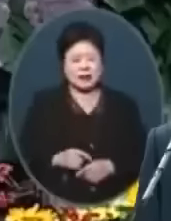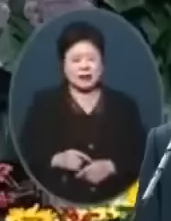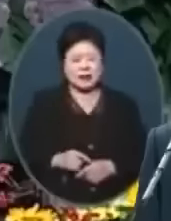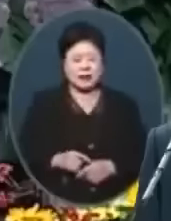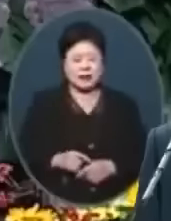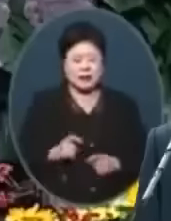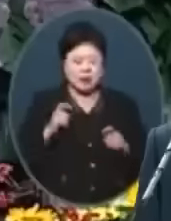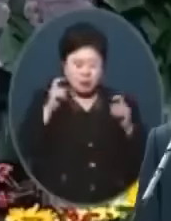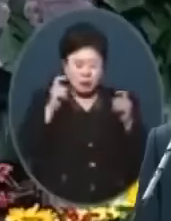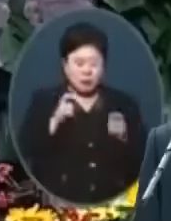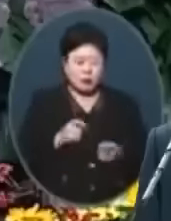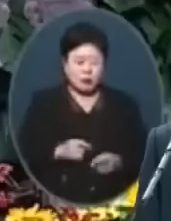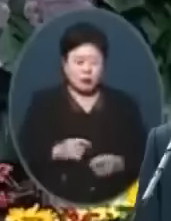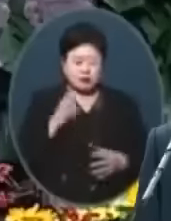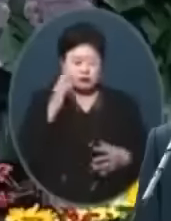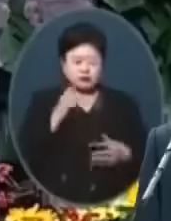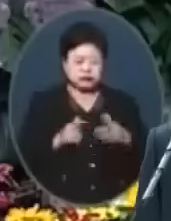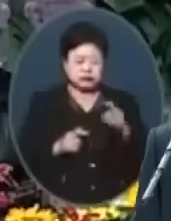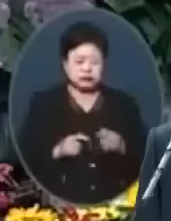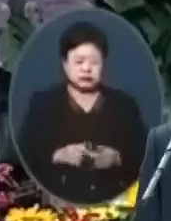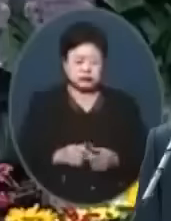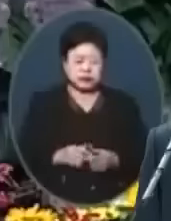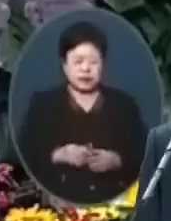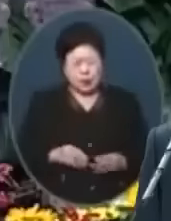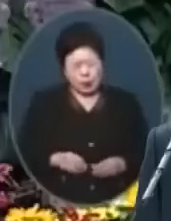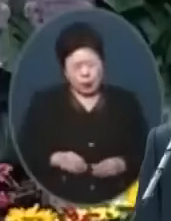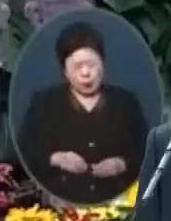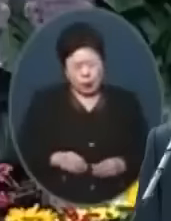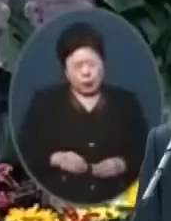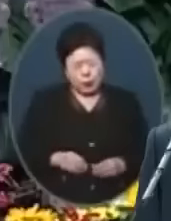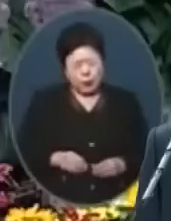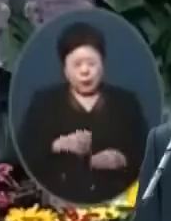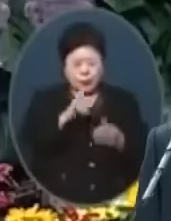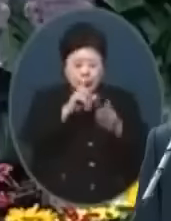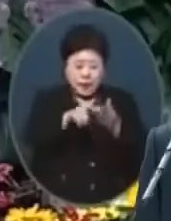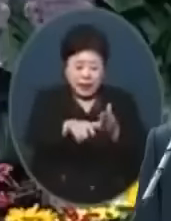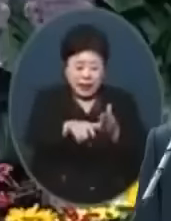못하고 고스란히 굶어 죽을 곳에